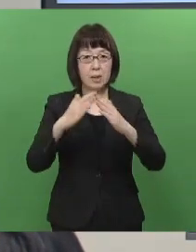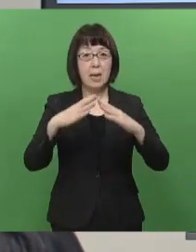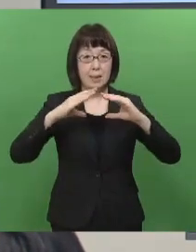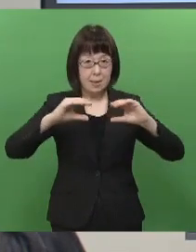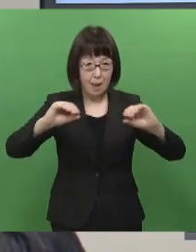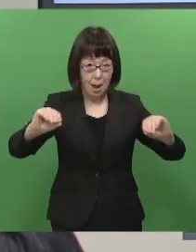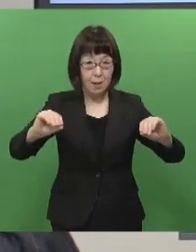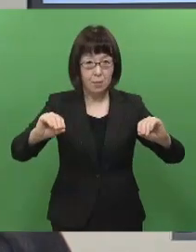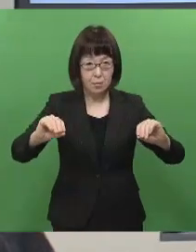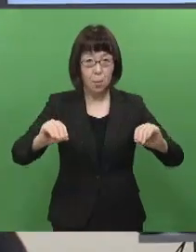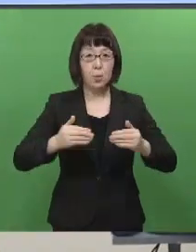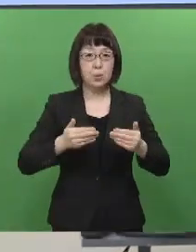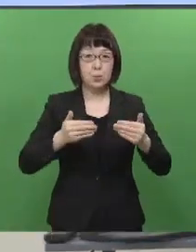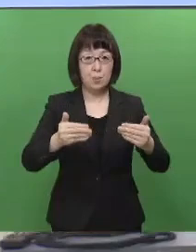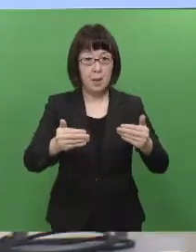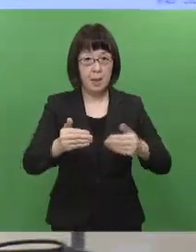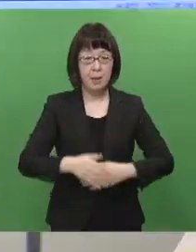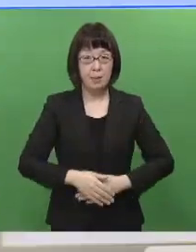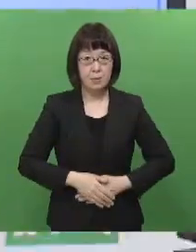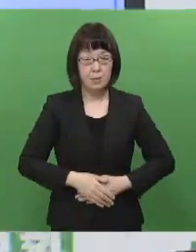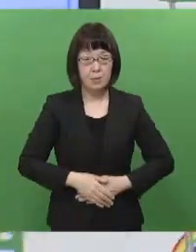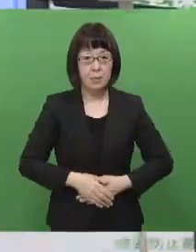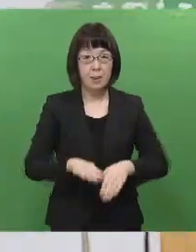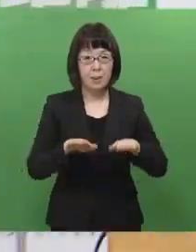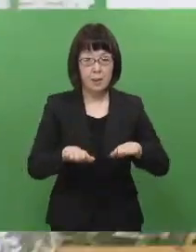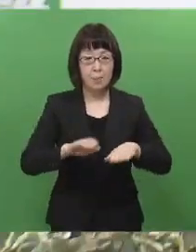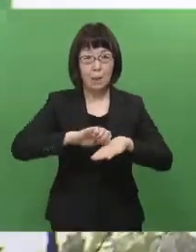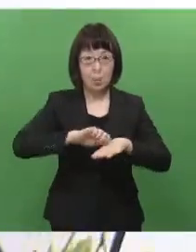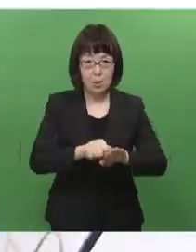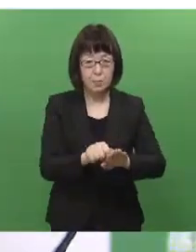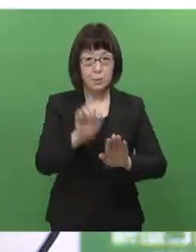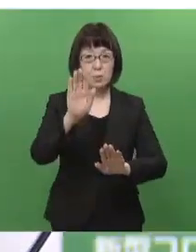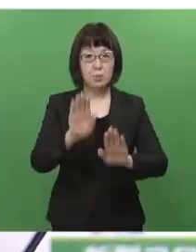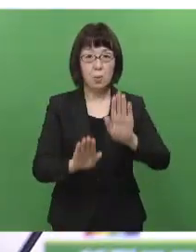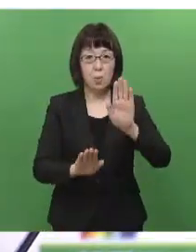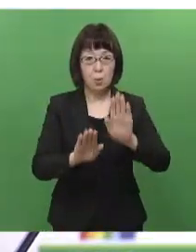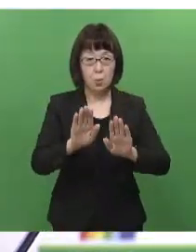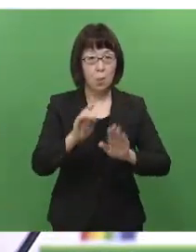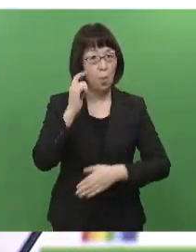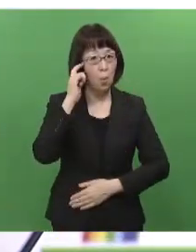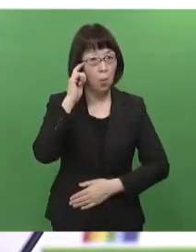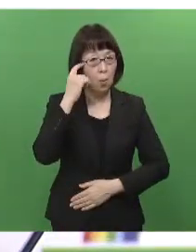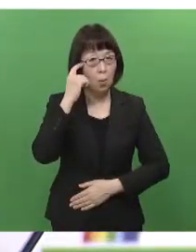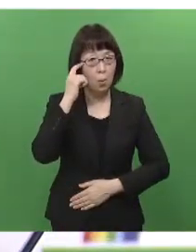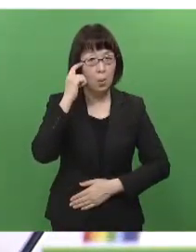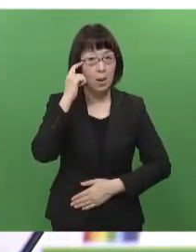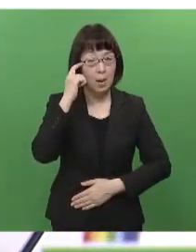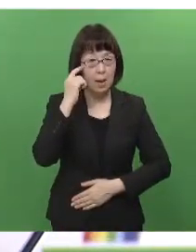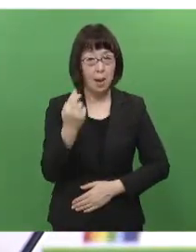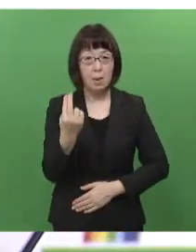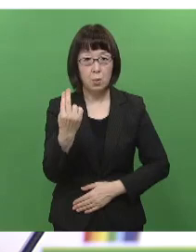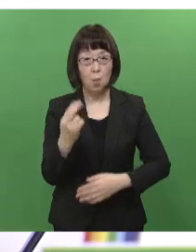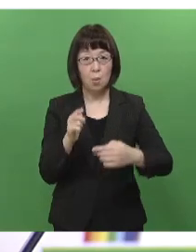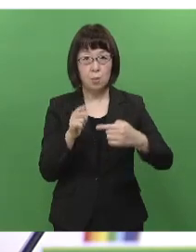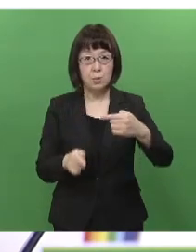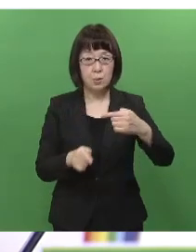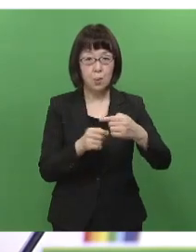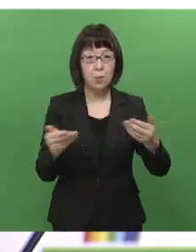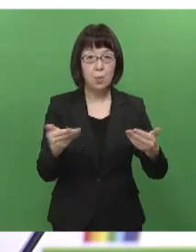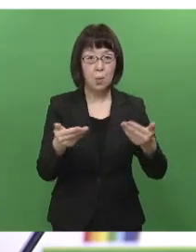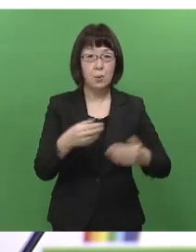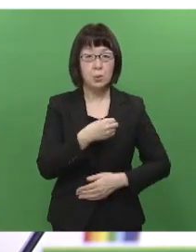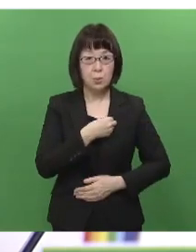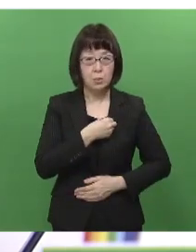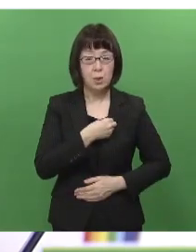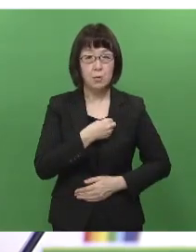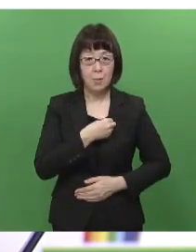いります。で、今の厳しい感染状況、これを踏まえまして都庁の職員改めて